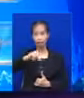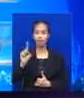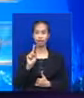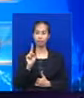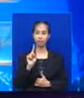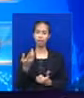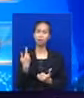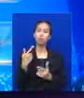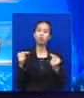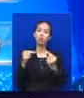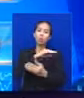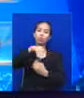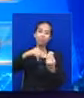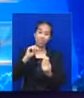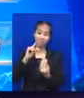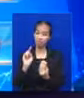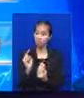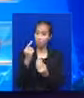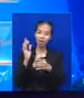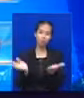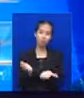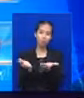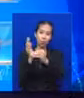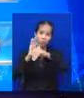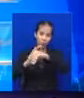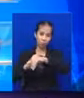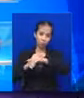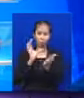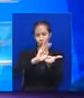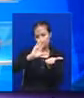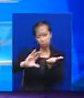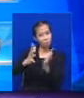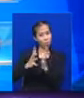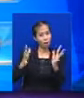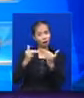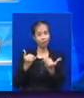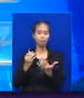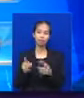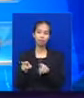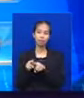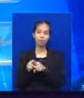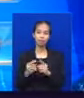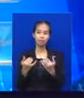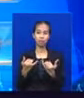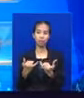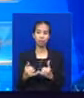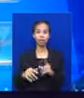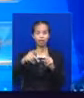สรับมาตรการกระตุ้นเศรษฐกิจรอบใหม่รวมทั้งฟันโฟที่ไหลเข้ามาลงทุนนะคะผลักดันให้ดัชนีล่าสุดอยู่